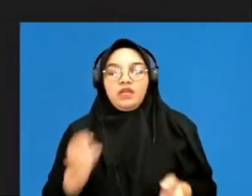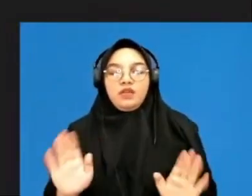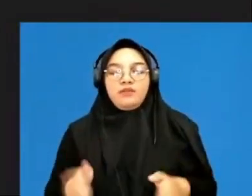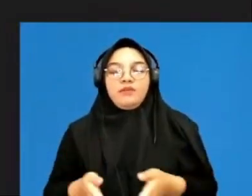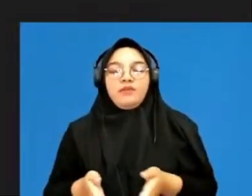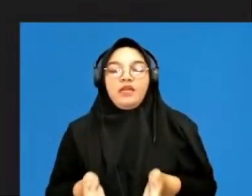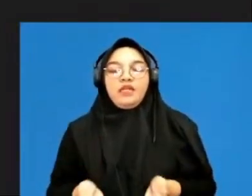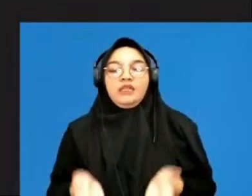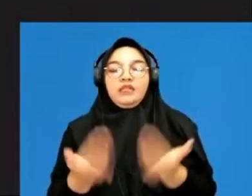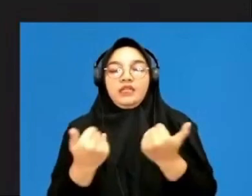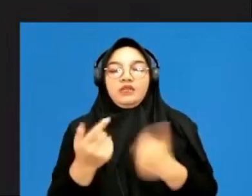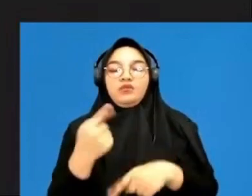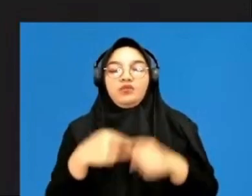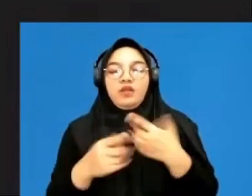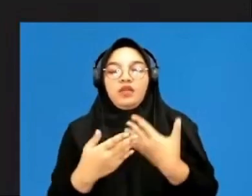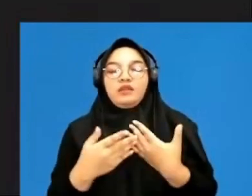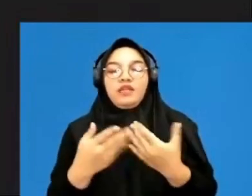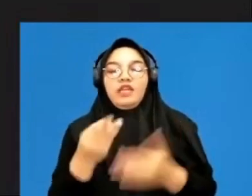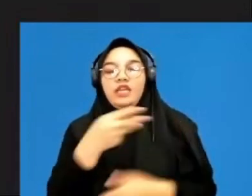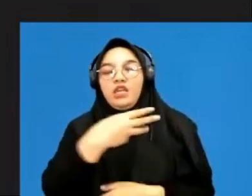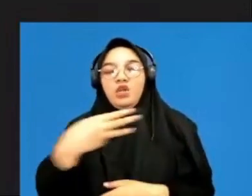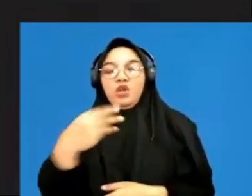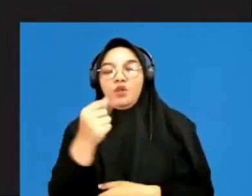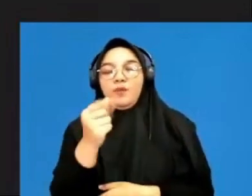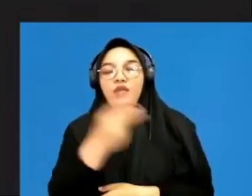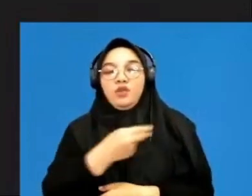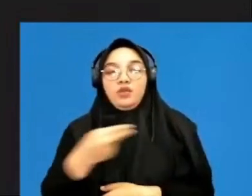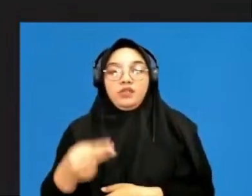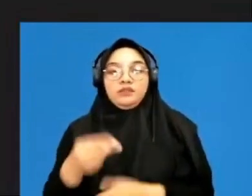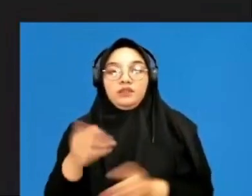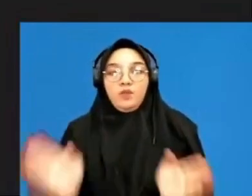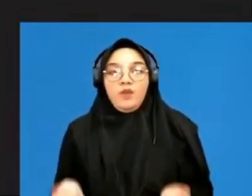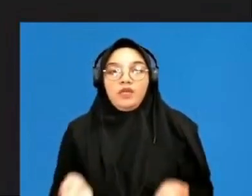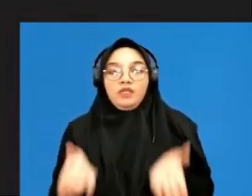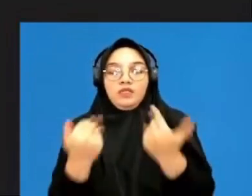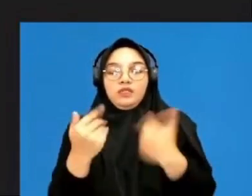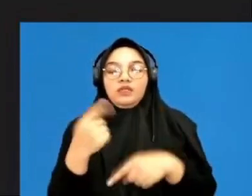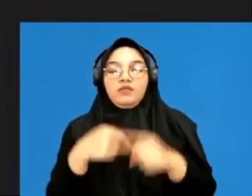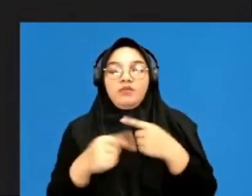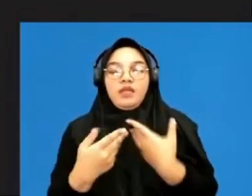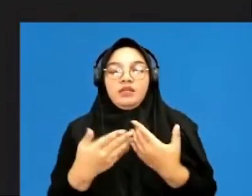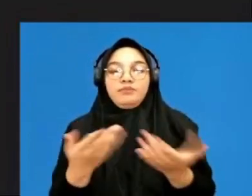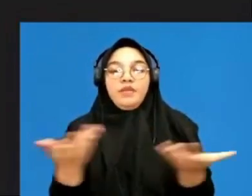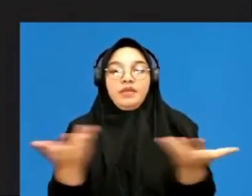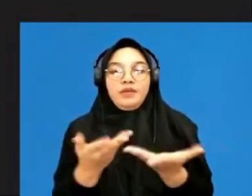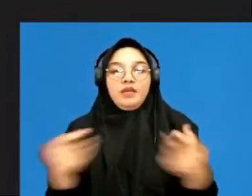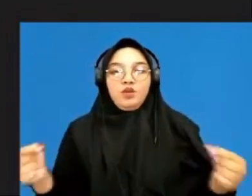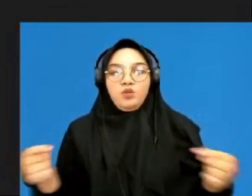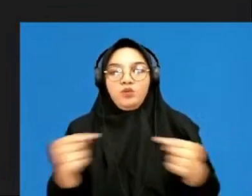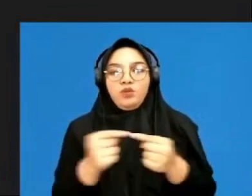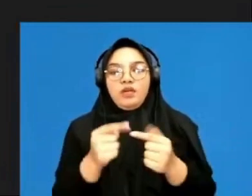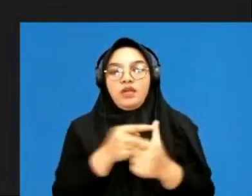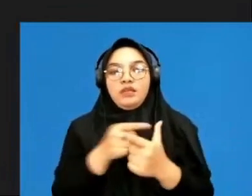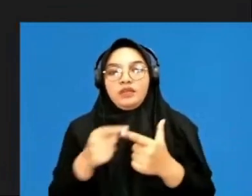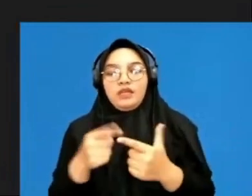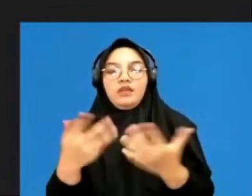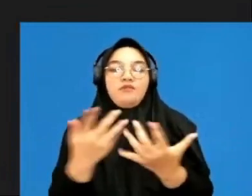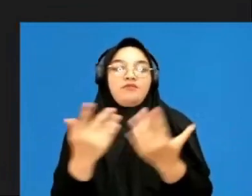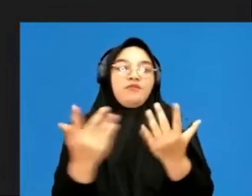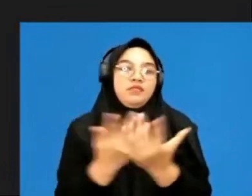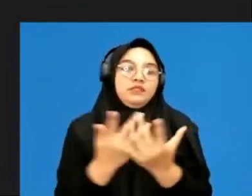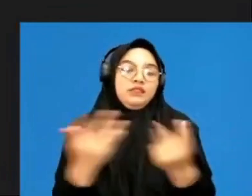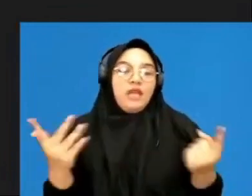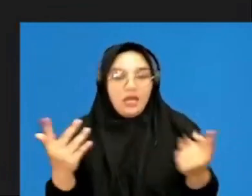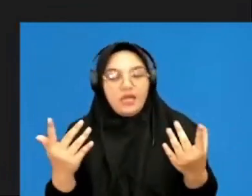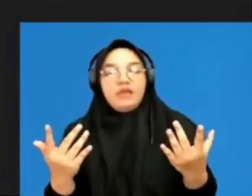Indonesia membangkitkan kembali bagaimana kemudian hubungan antar masyarakat hubungan sosial antara